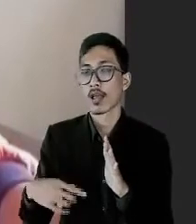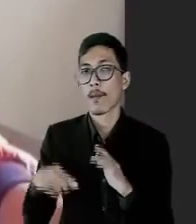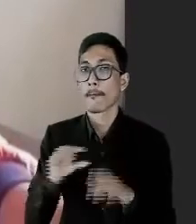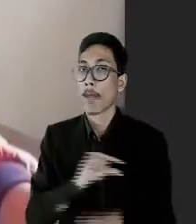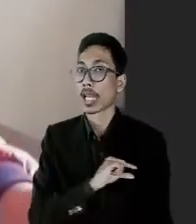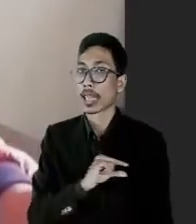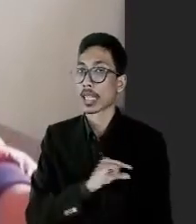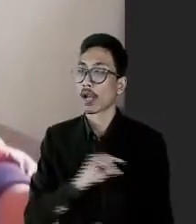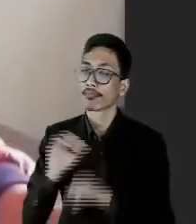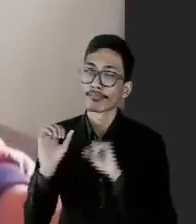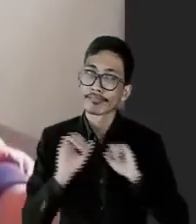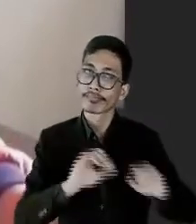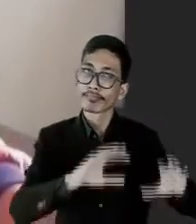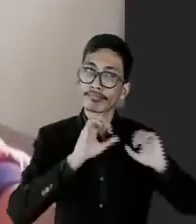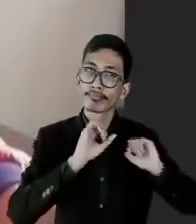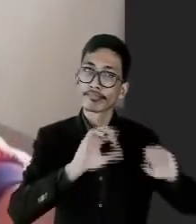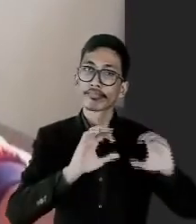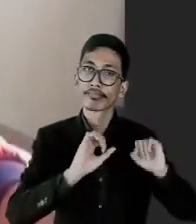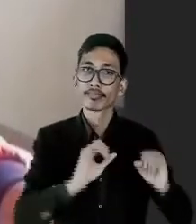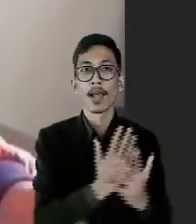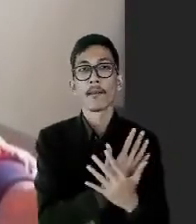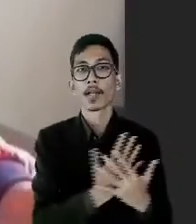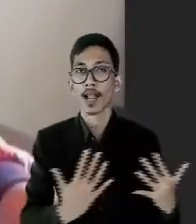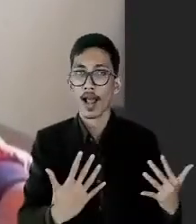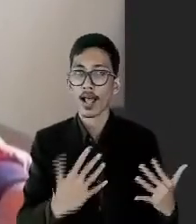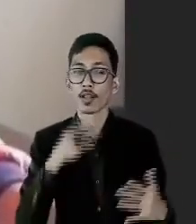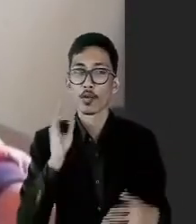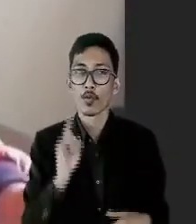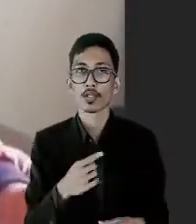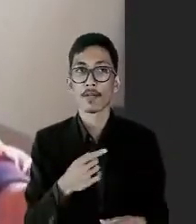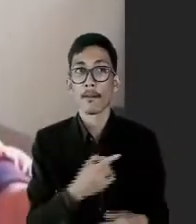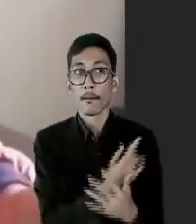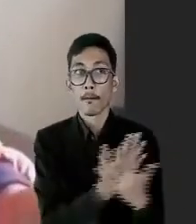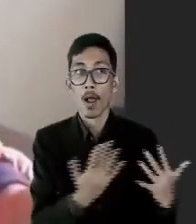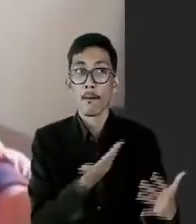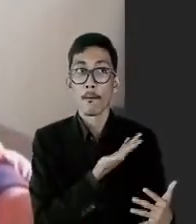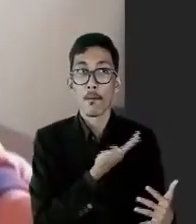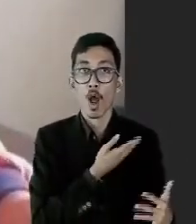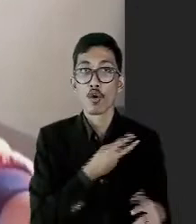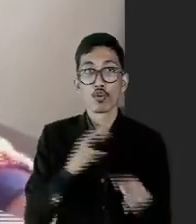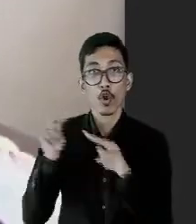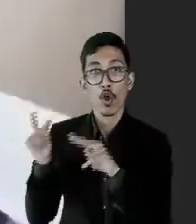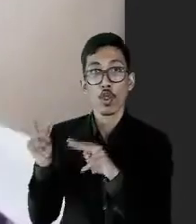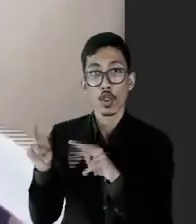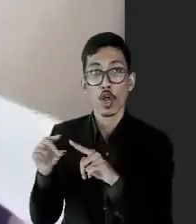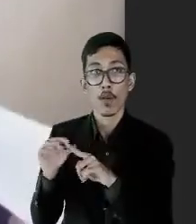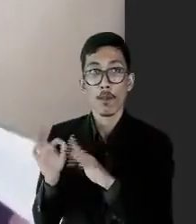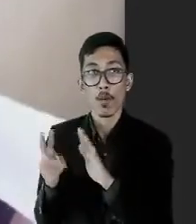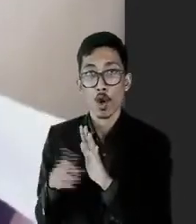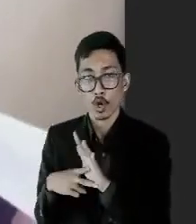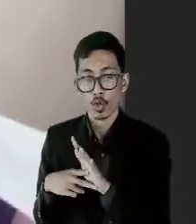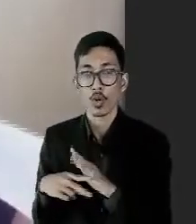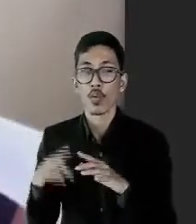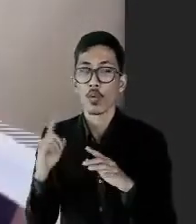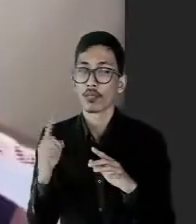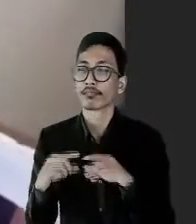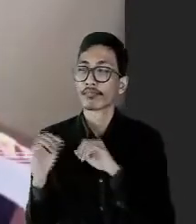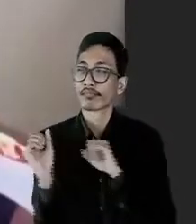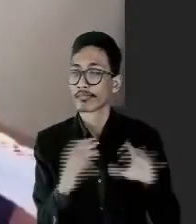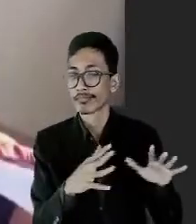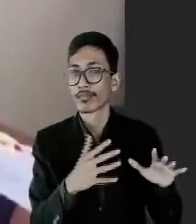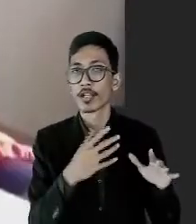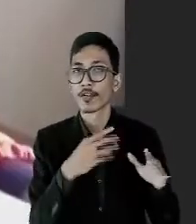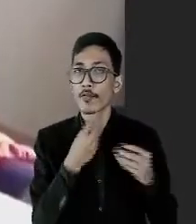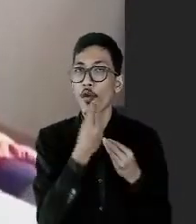himbauan-himbauan pentingnya protokol kesehatan kepada masyarakat yang menyaksikan pertandingan-pertandingan. Kemudian yang